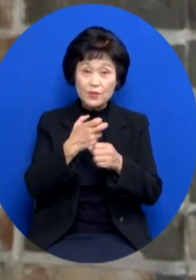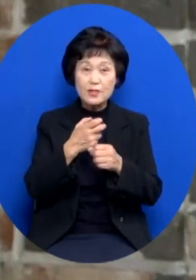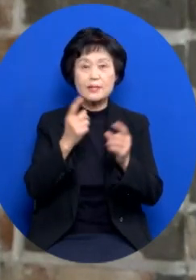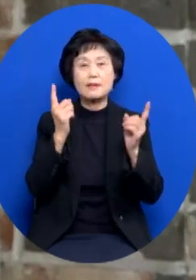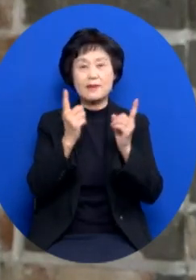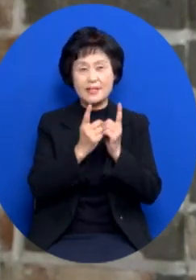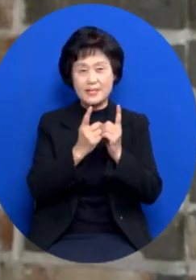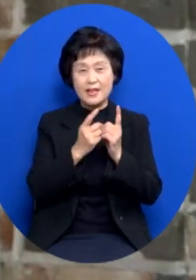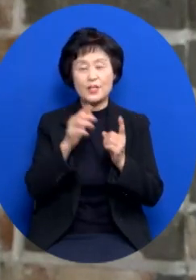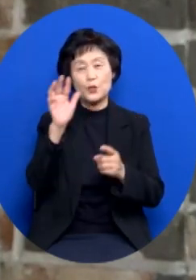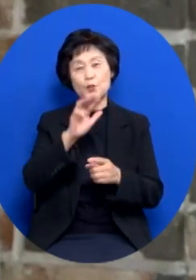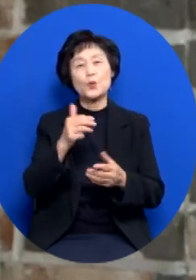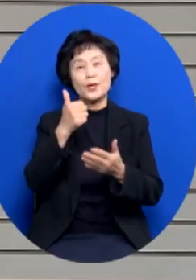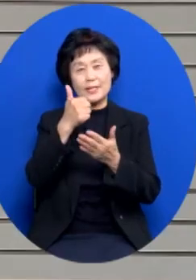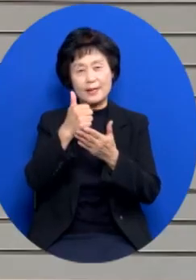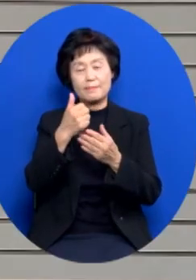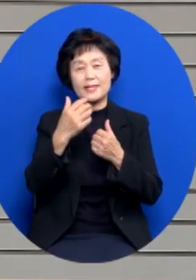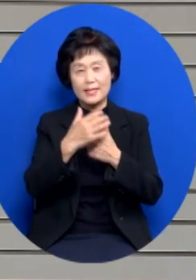한데요.